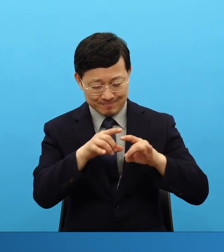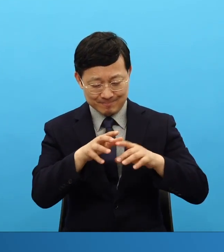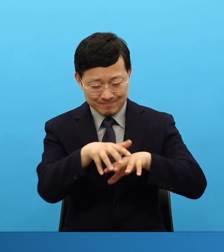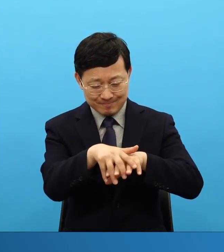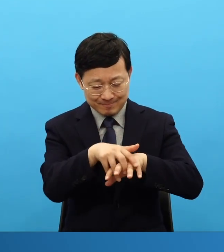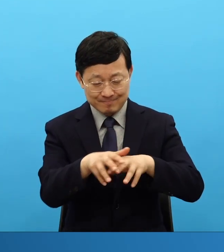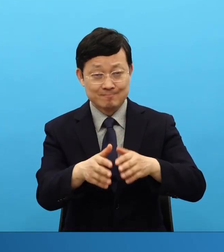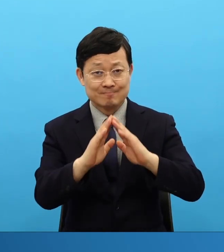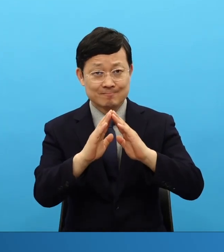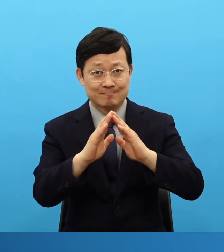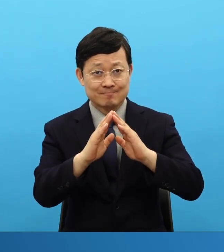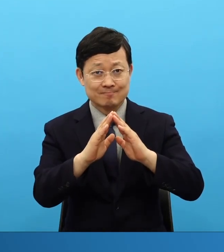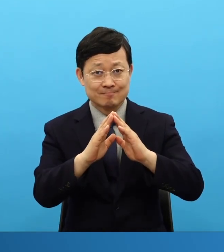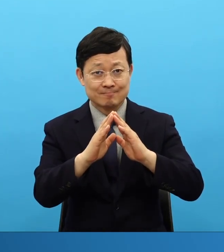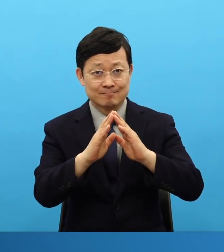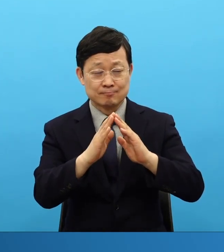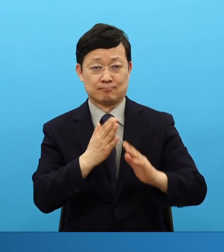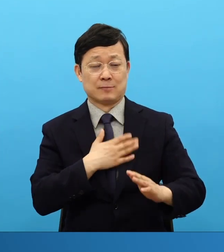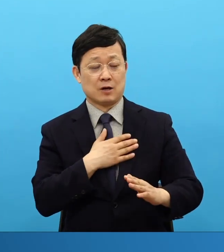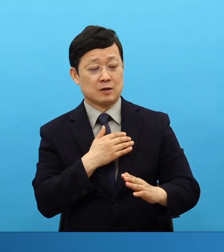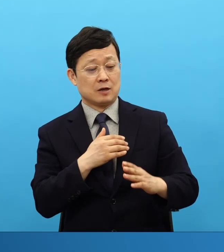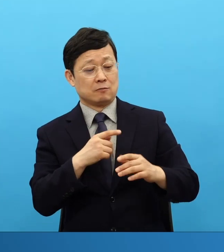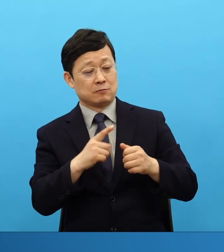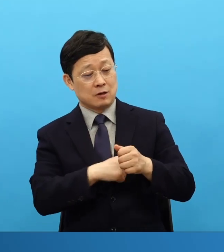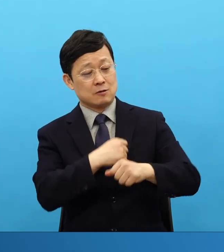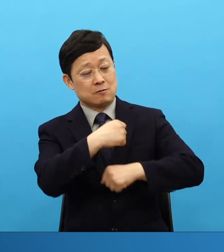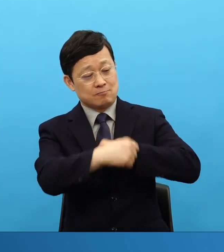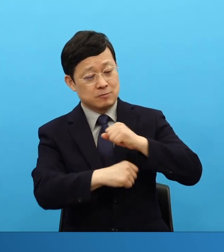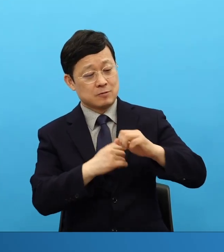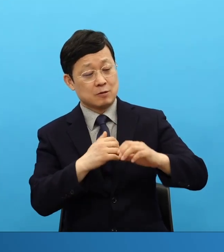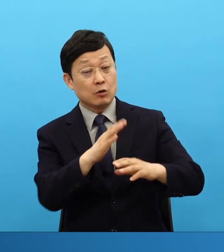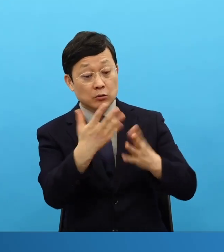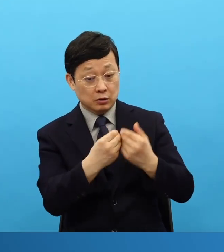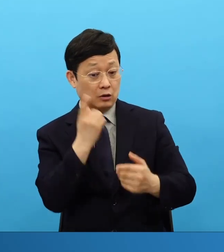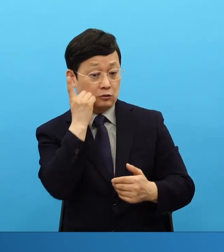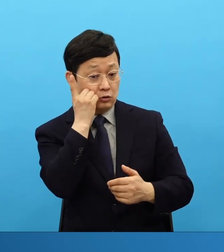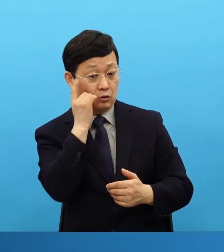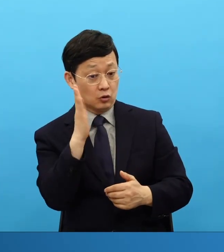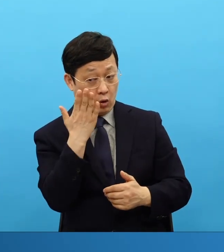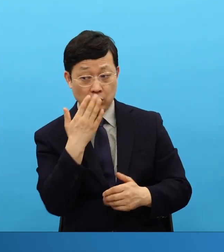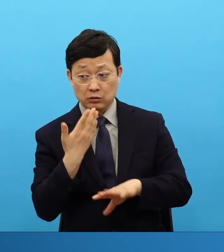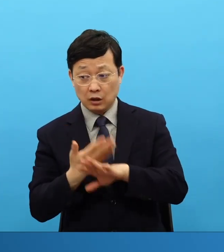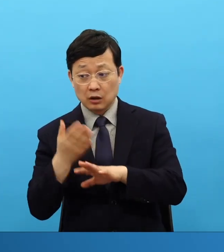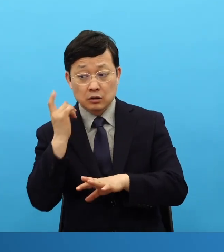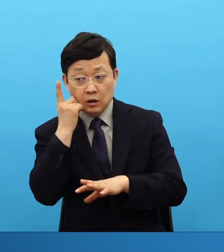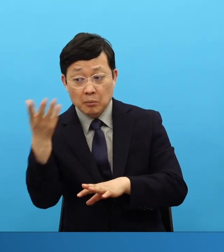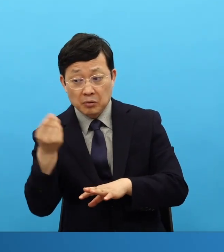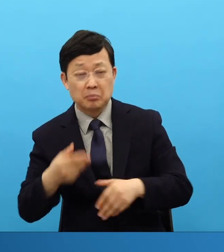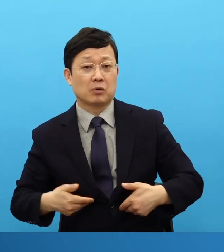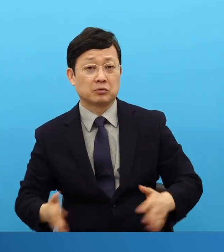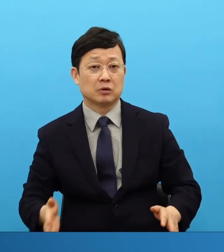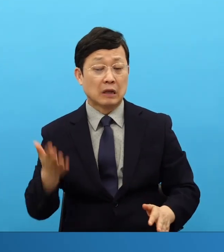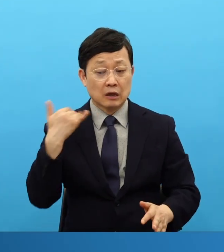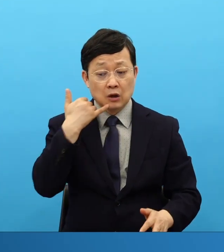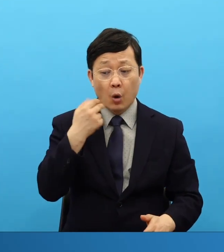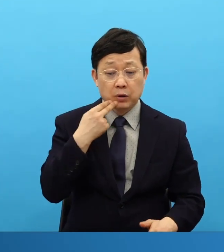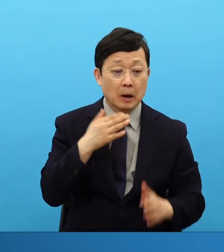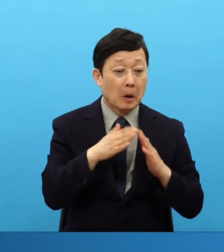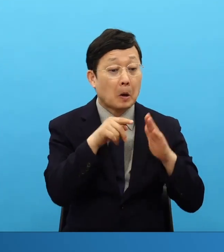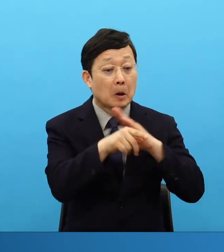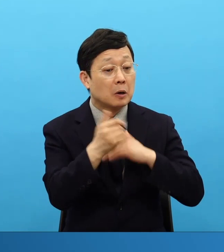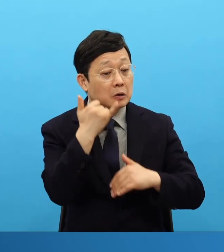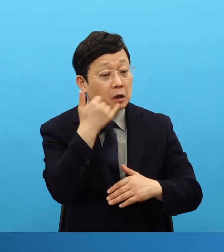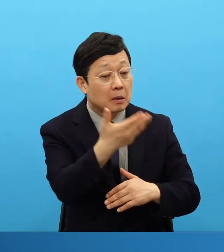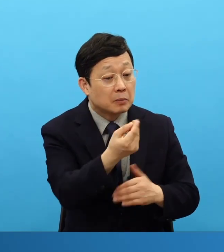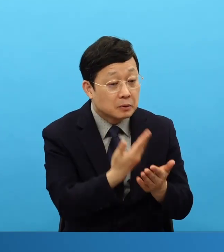자기 전화가 되는데 뭐 때문에 남의 전화 빌리러 오겠어요? You know, if they have their own phone, why are they going to go around to borrow other people's 아, phone? 우리 옛날에 전화 없었는데 우리 집 전화는 아닌데